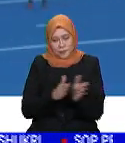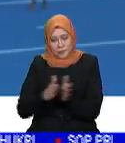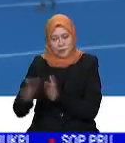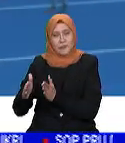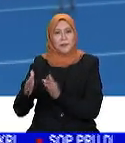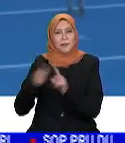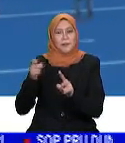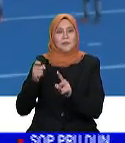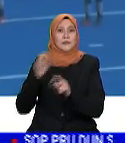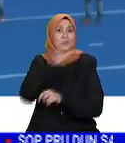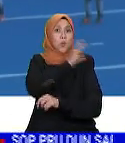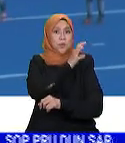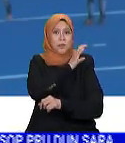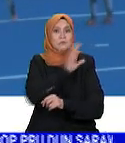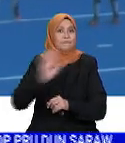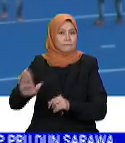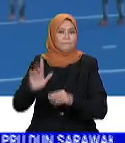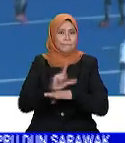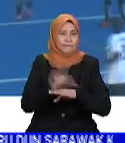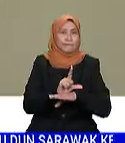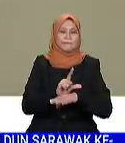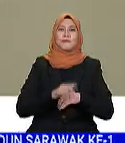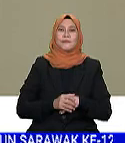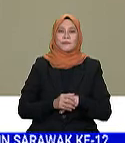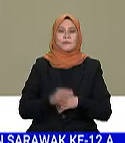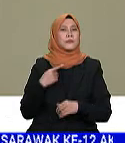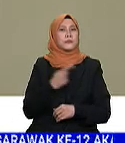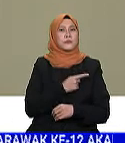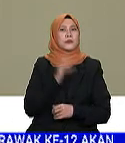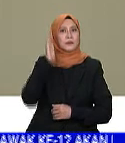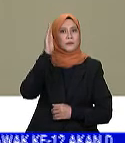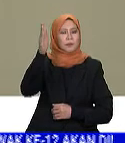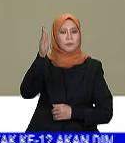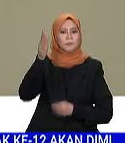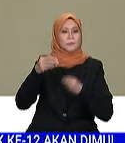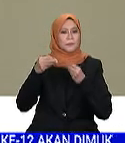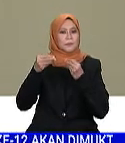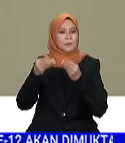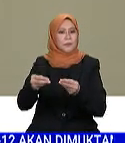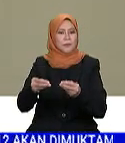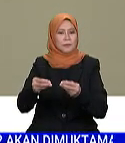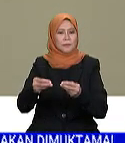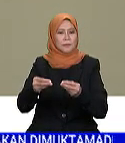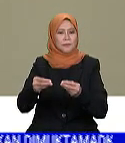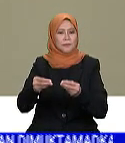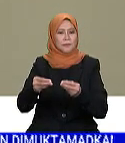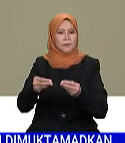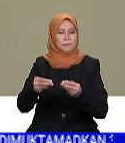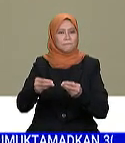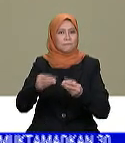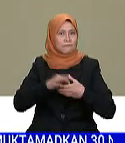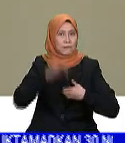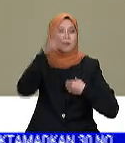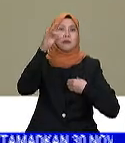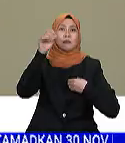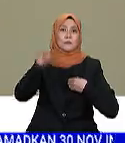barisan Kidul latihan soal kita seperti biasa akan memberi tentangan yang kuat Hai sayurnya setelan Say pasti yang